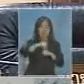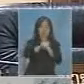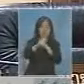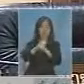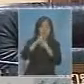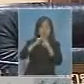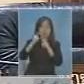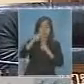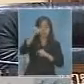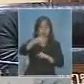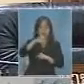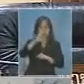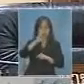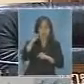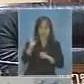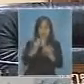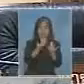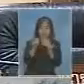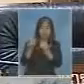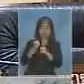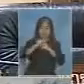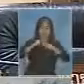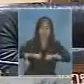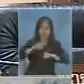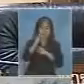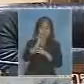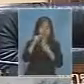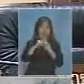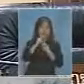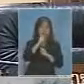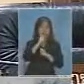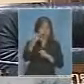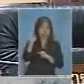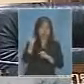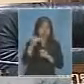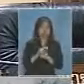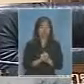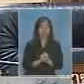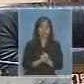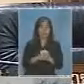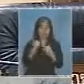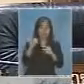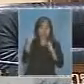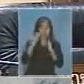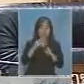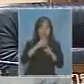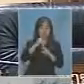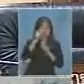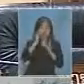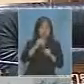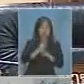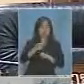งชาติ7คดีอยู่ระหว่างการ สอบสวนพนักงานสอบสวน55คดีผู้เสียหายเป็นเกษตรกร